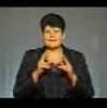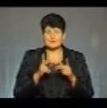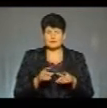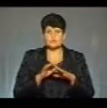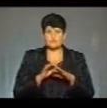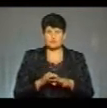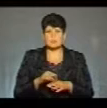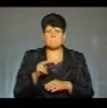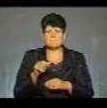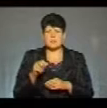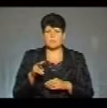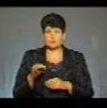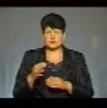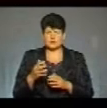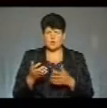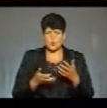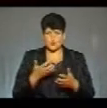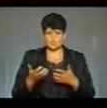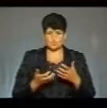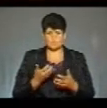відбуваються палеонтологічні розкопки.